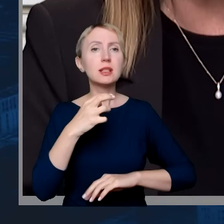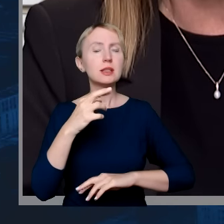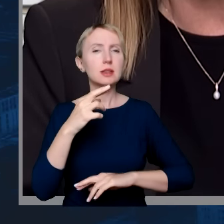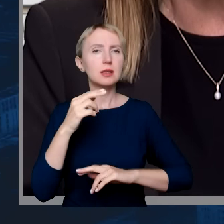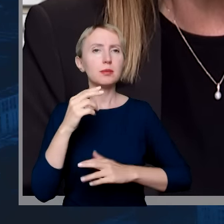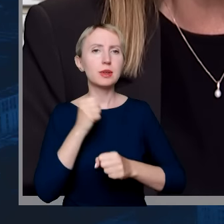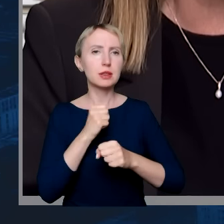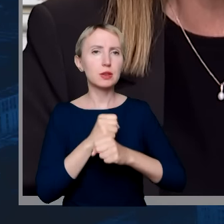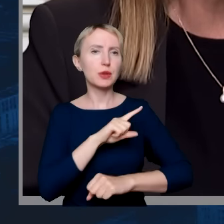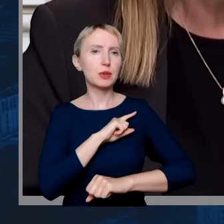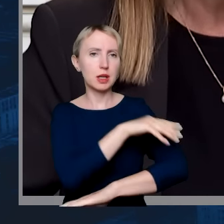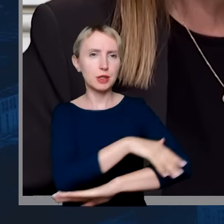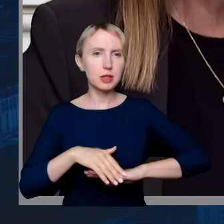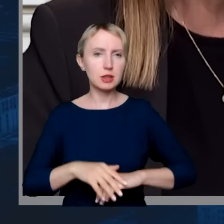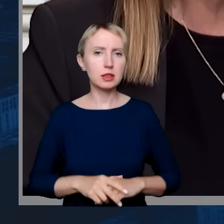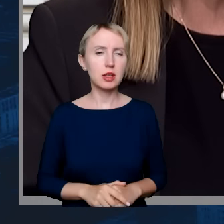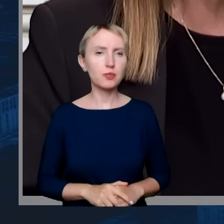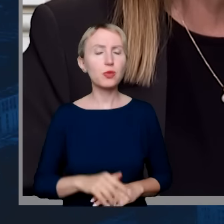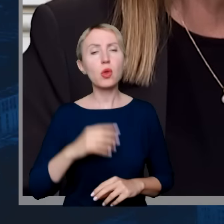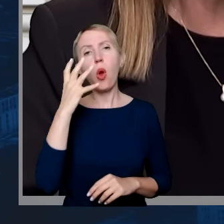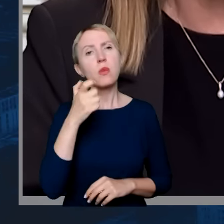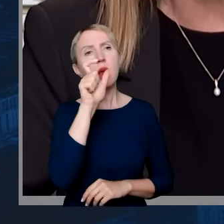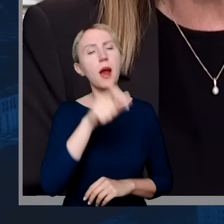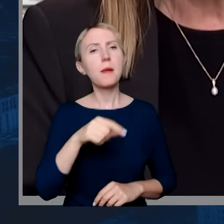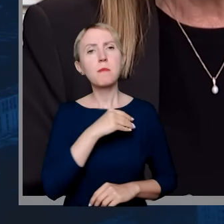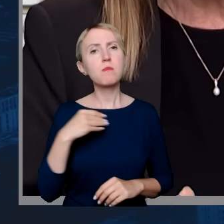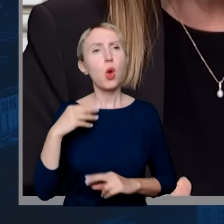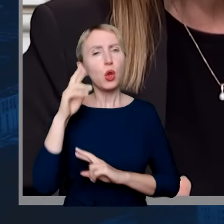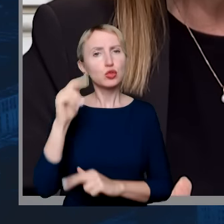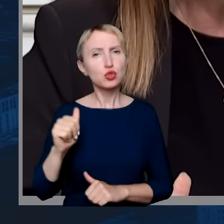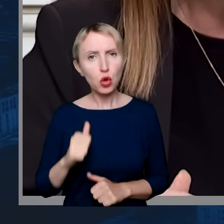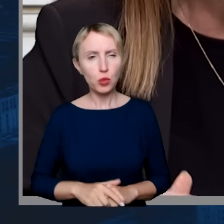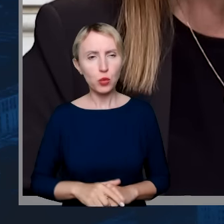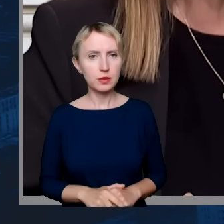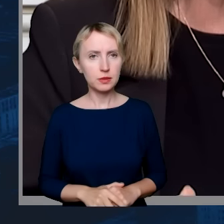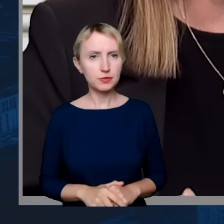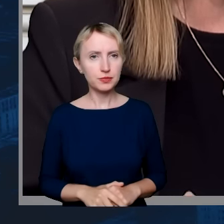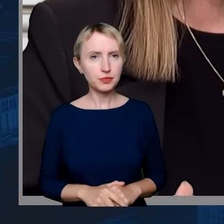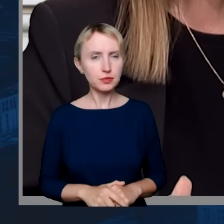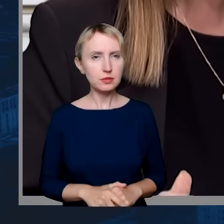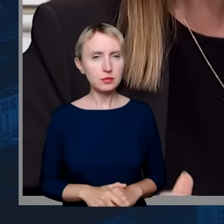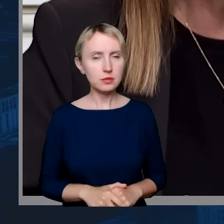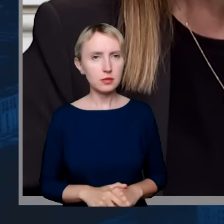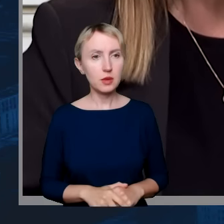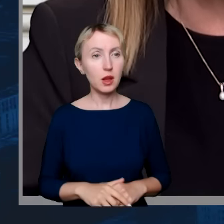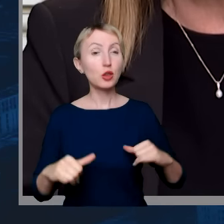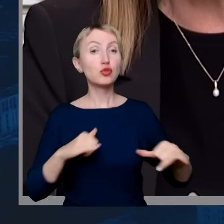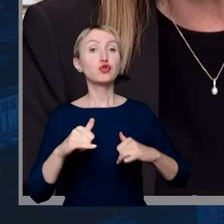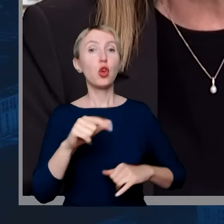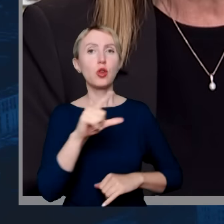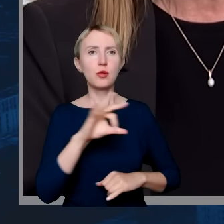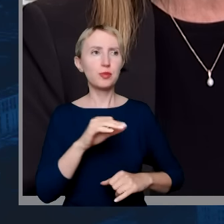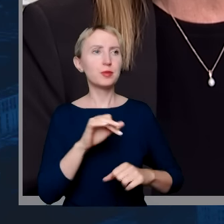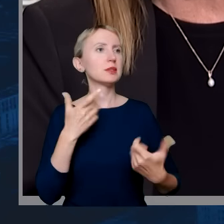funkcjonariuszy Straży Granicznej, obrażono polski mundur, żołnierzy i rządzące wtedy Prawo i Sprawiedliwość.